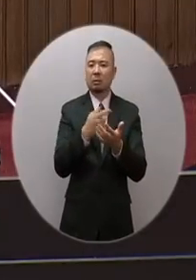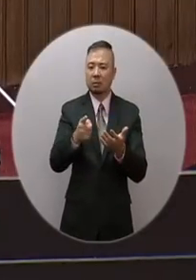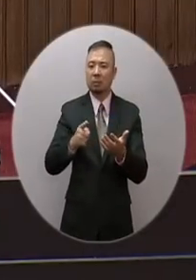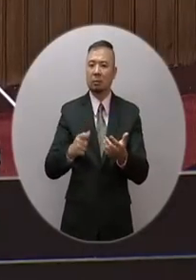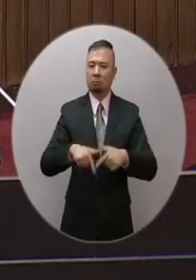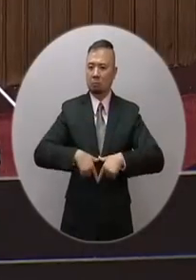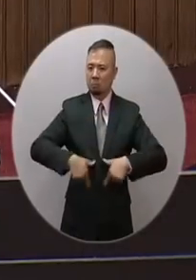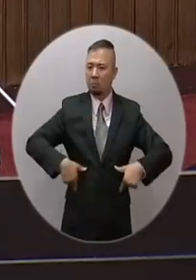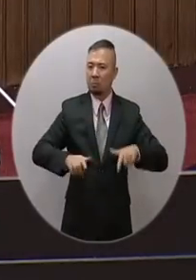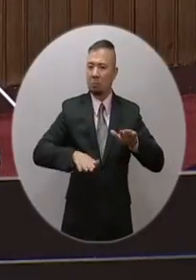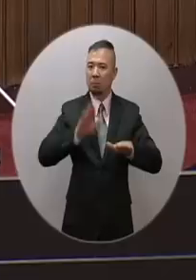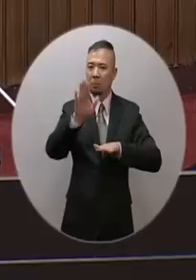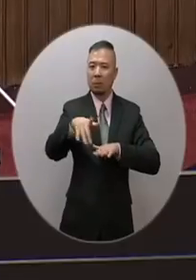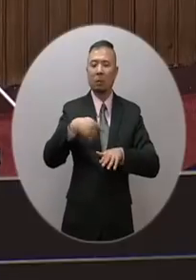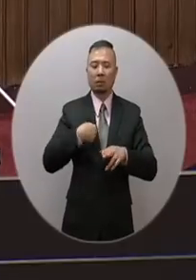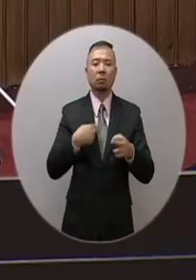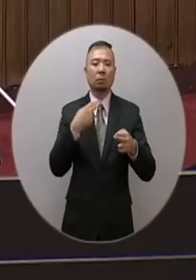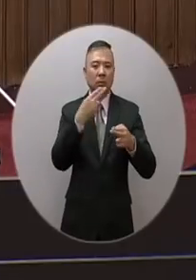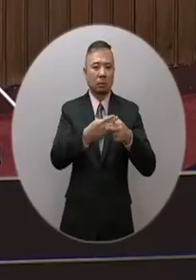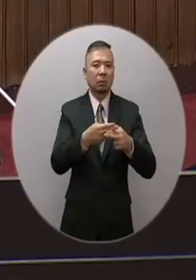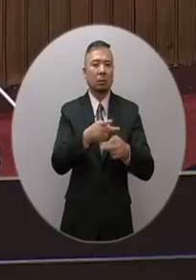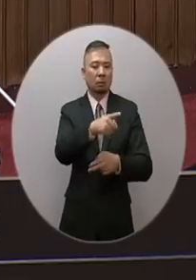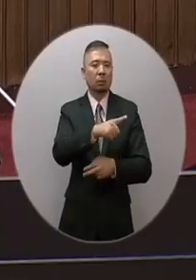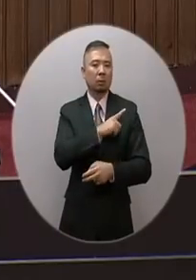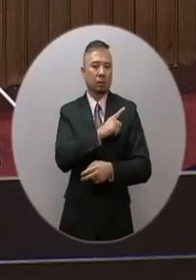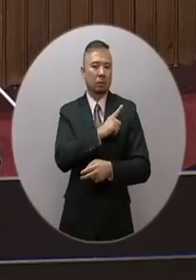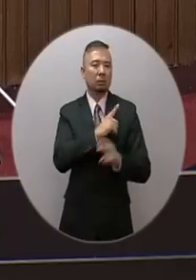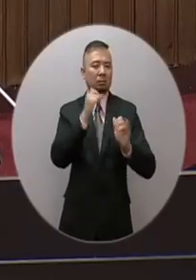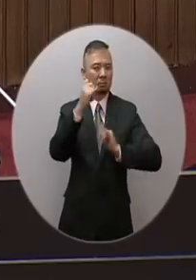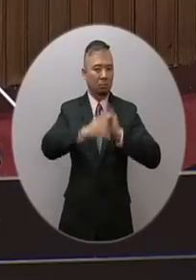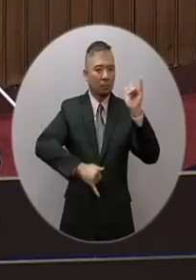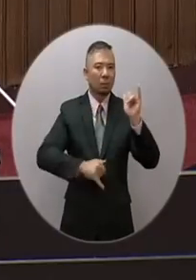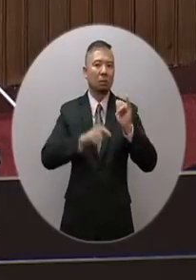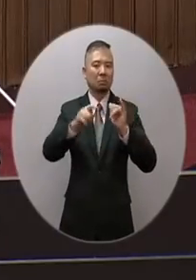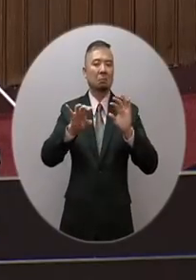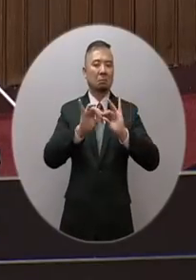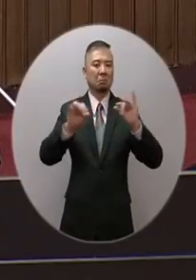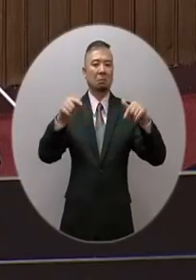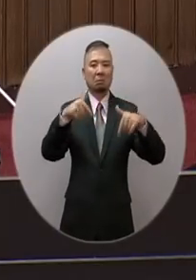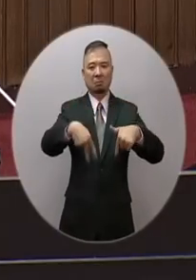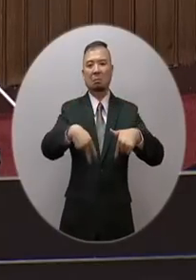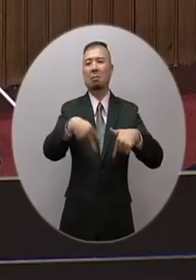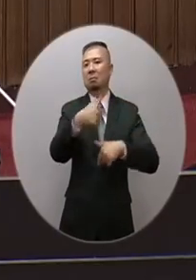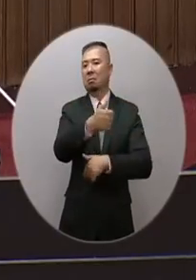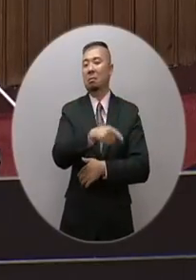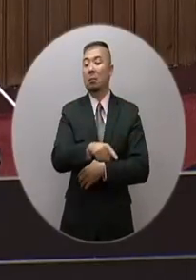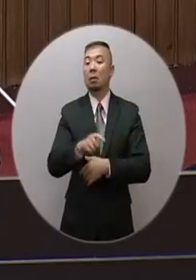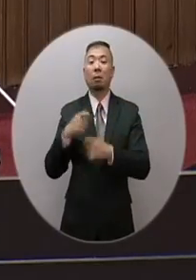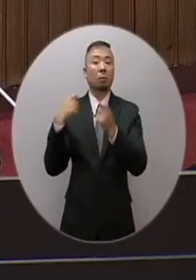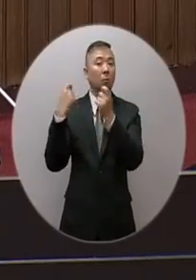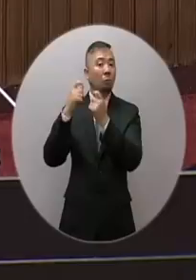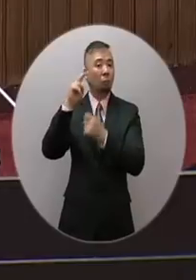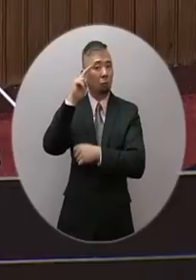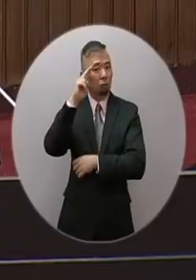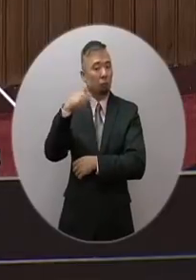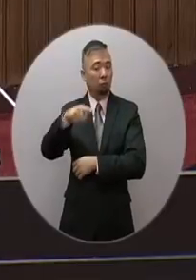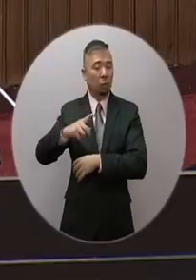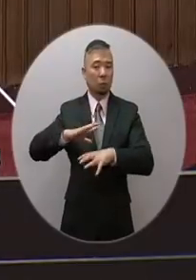党备受肯定的历史地位。这两天，全球都注意